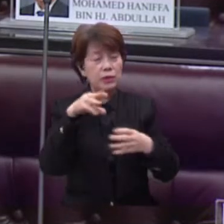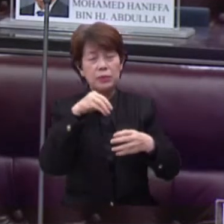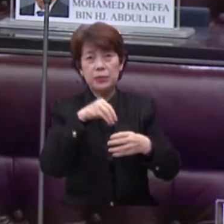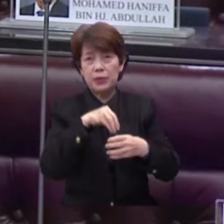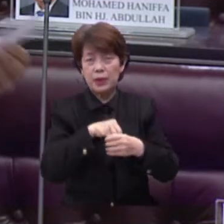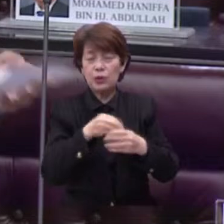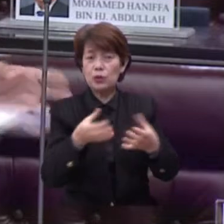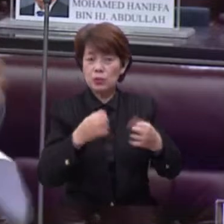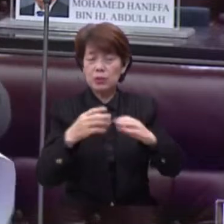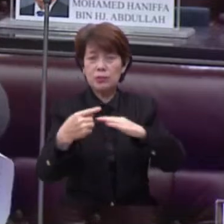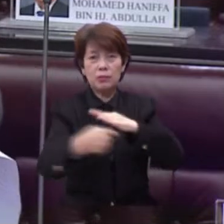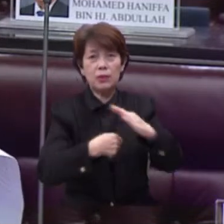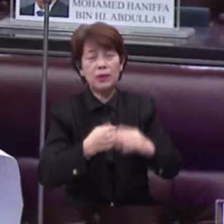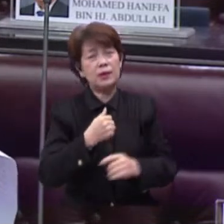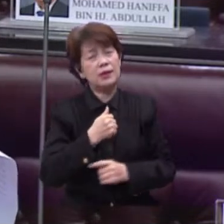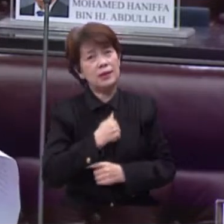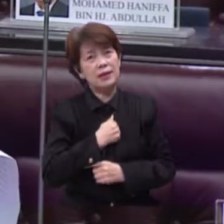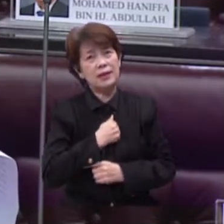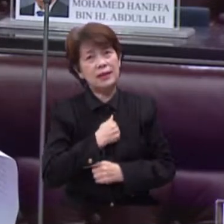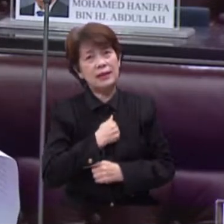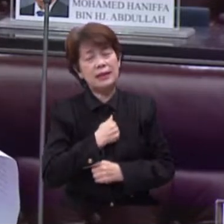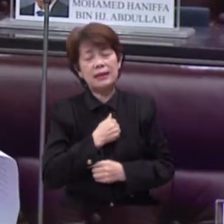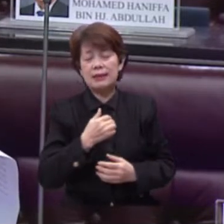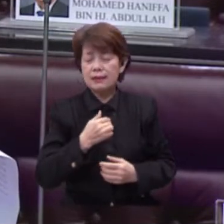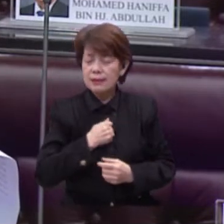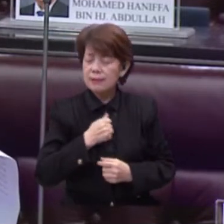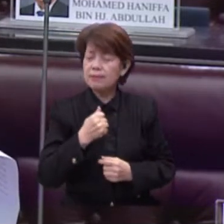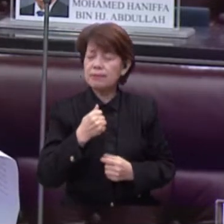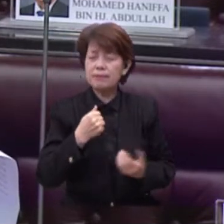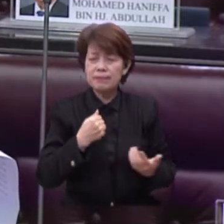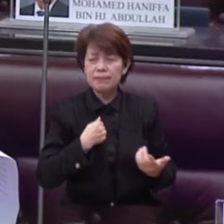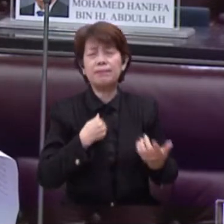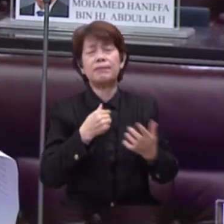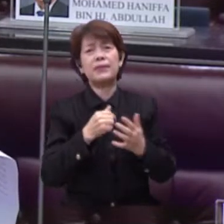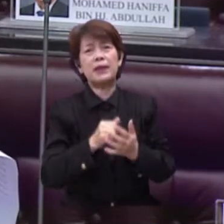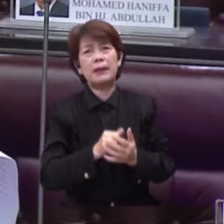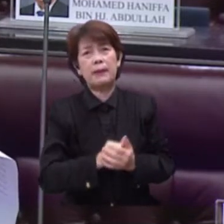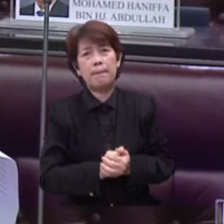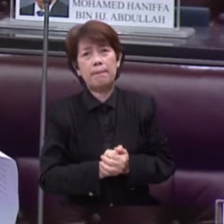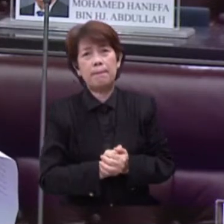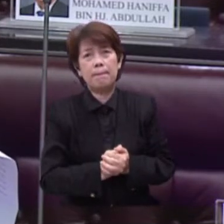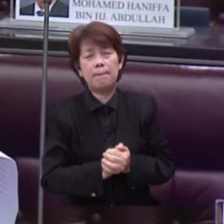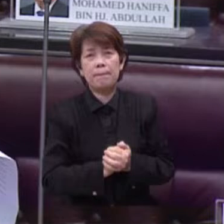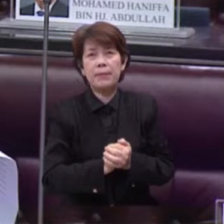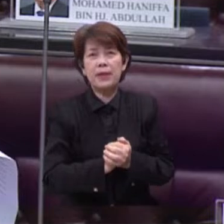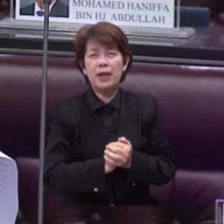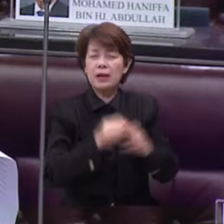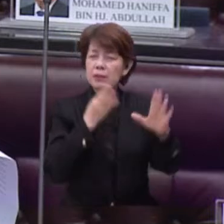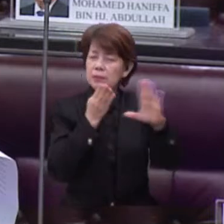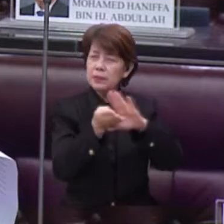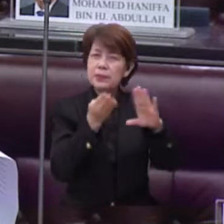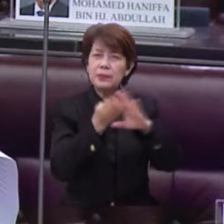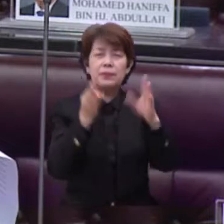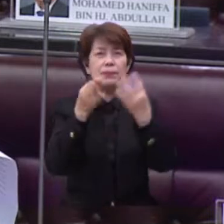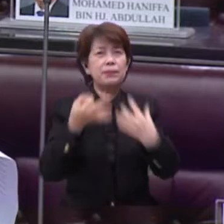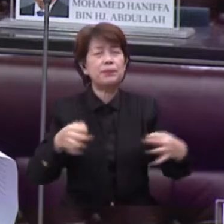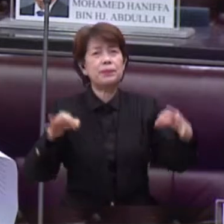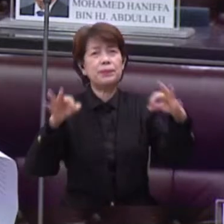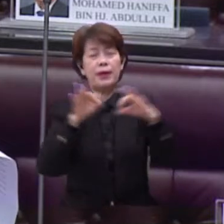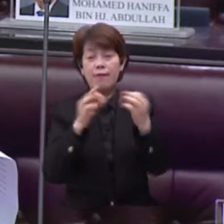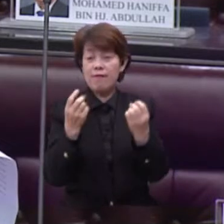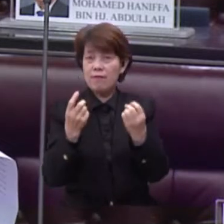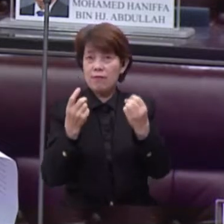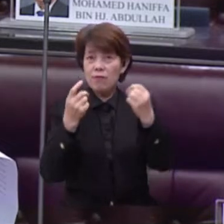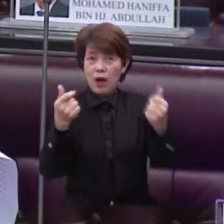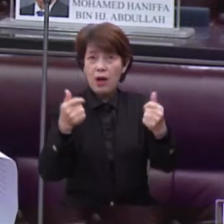cobaan membunuh diri jadi pada hemat saya permestaan peringatan saya catering perlulah segera dilakukan